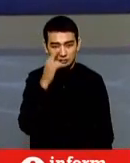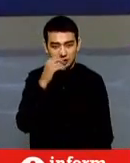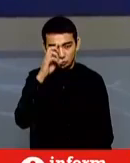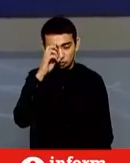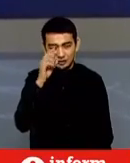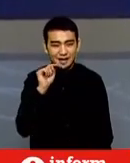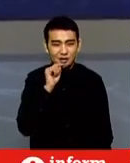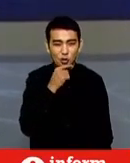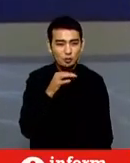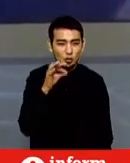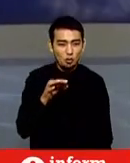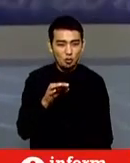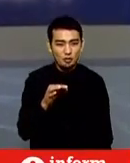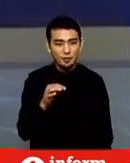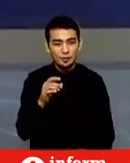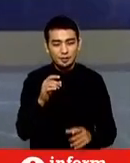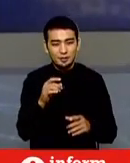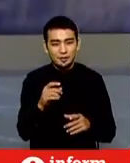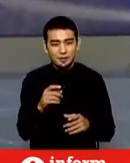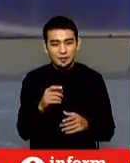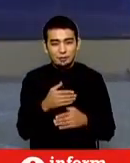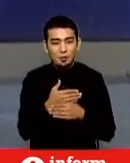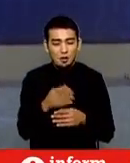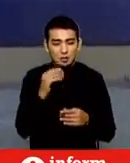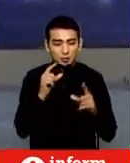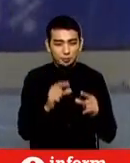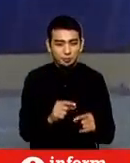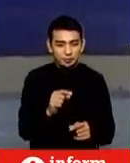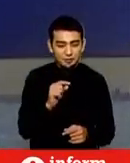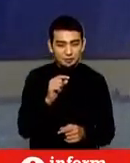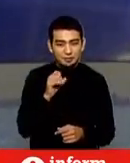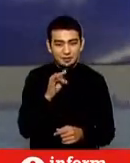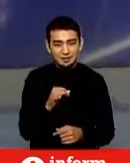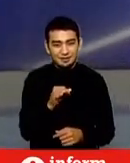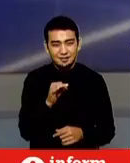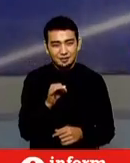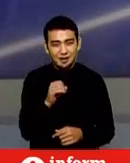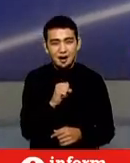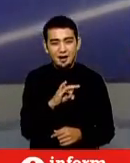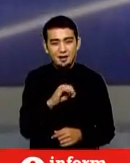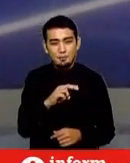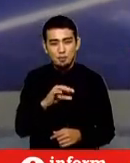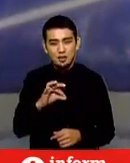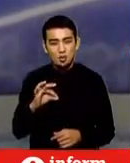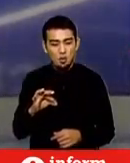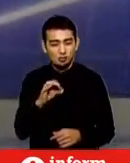мемлекеттің экономикадағы үлесін азайтуға үлес қосады. Өйткені осы халықтық IPO белгілі бір